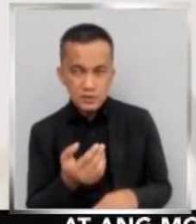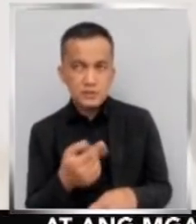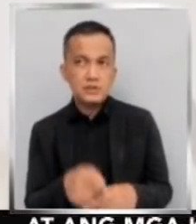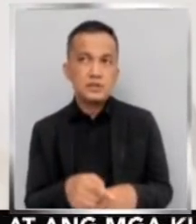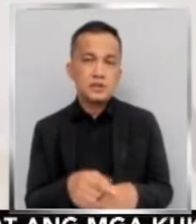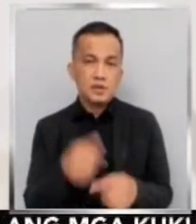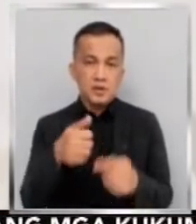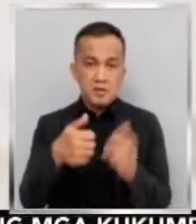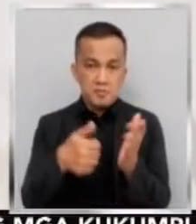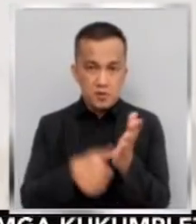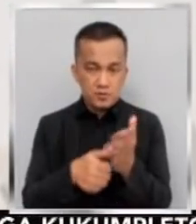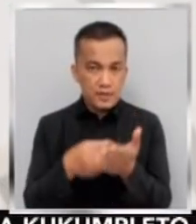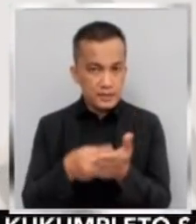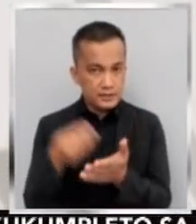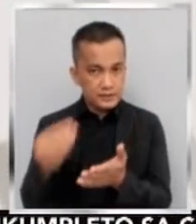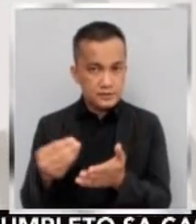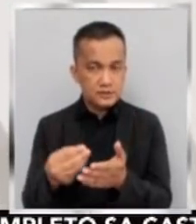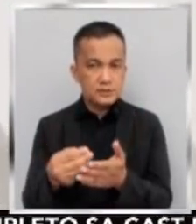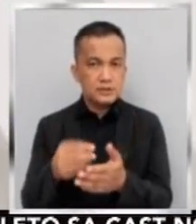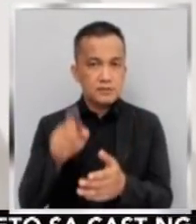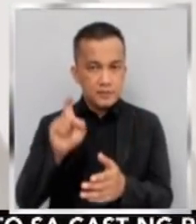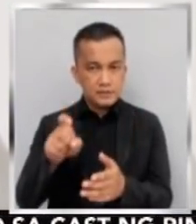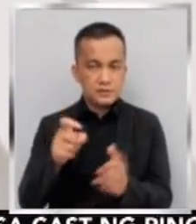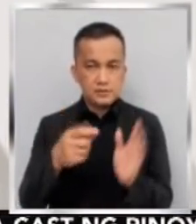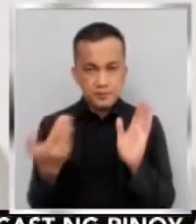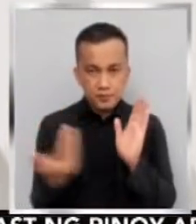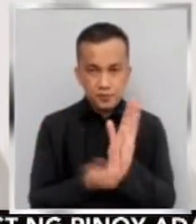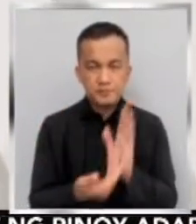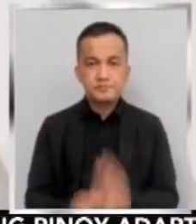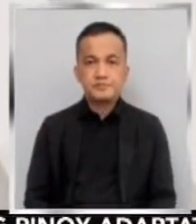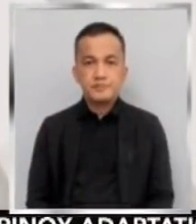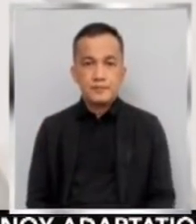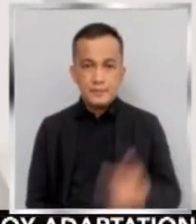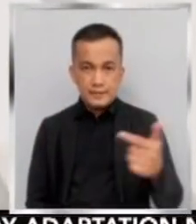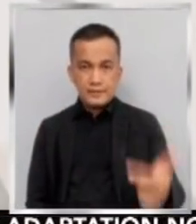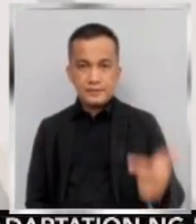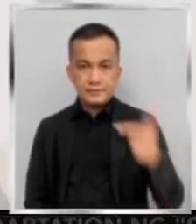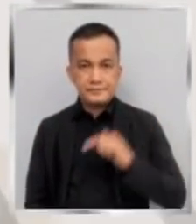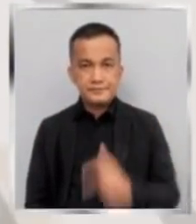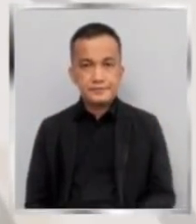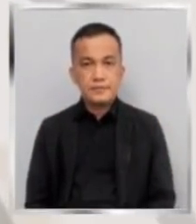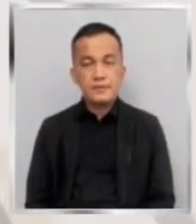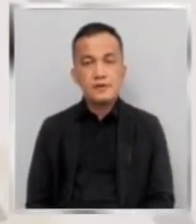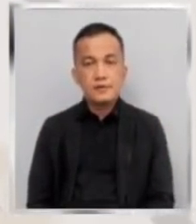yan. Kailangan lang natin patunayan. Sandra Aguinaldo, Nakatutok, 24 Oras.